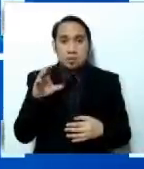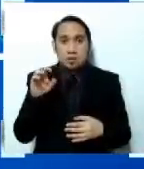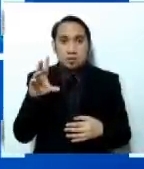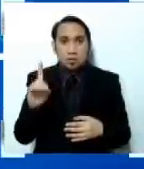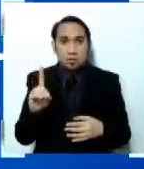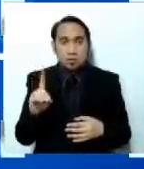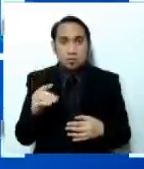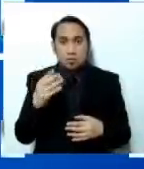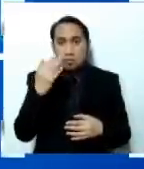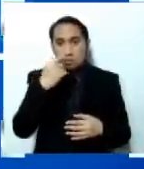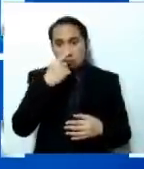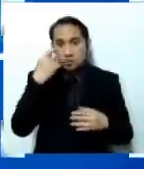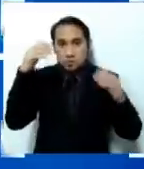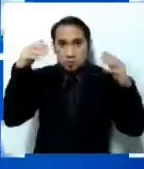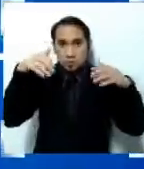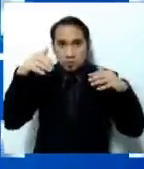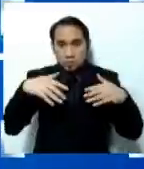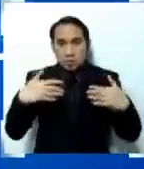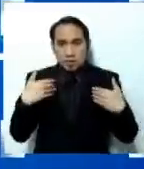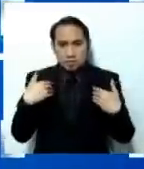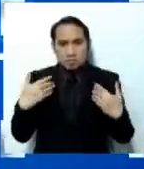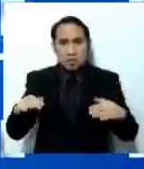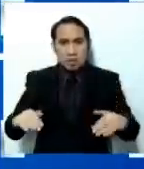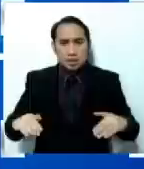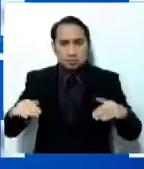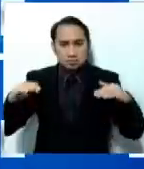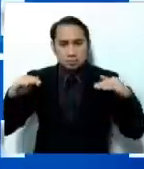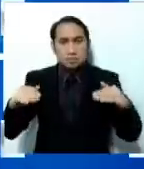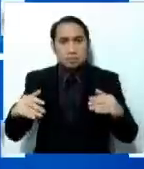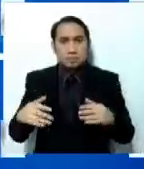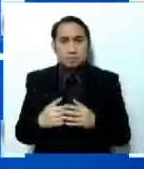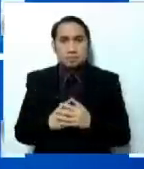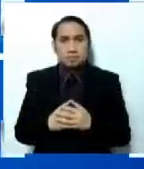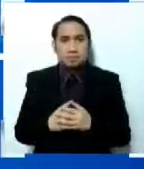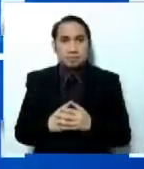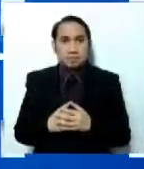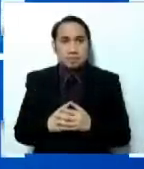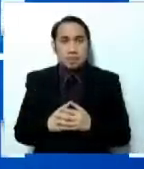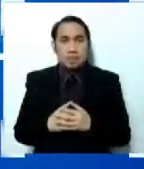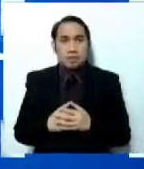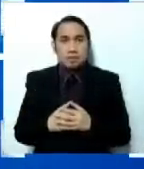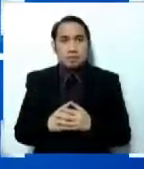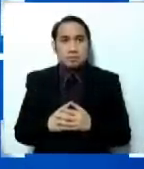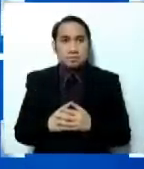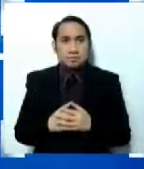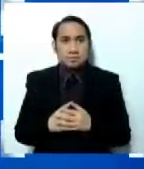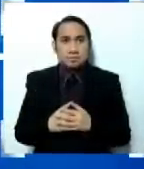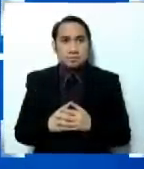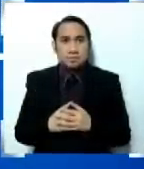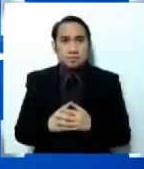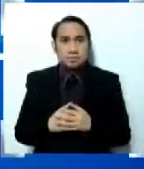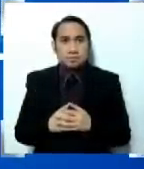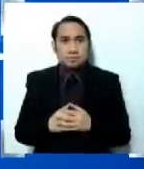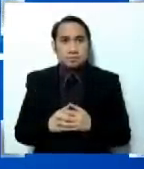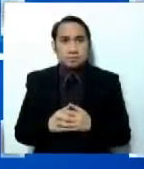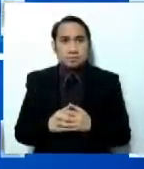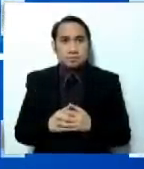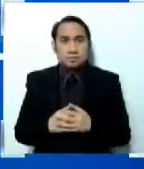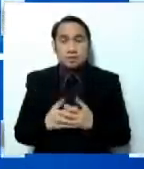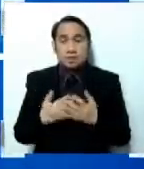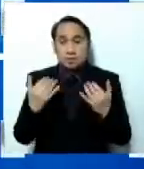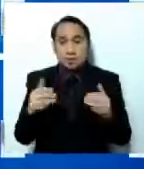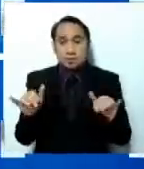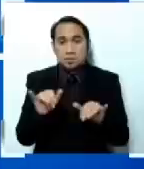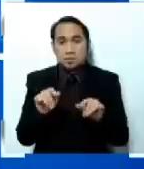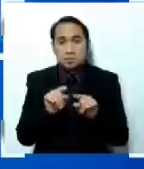sa taas ng baha sa kalsada. Dahil yan sa ulang dulot ng easterlies at localized thunderstorms. Binaharin ang ilang